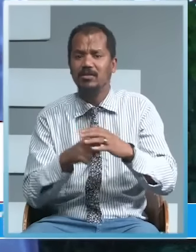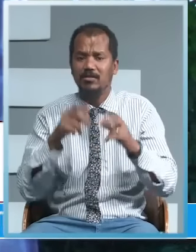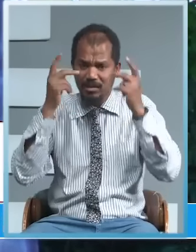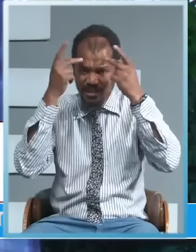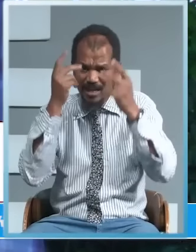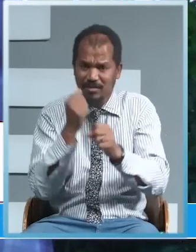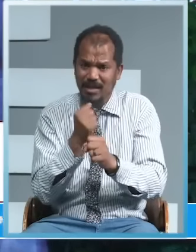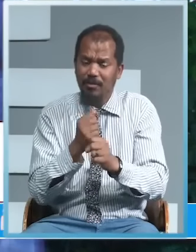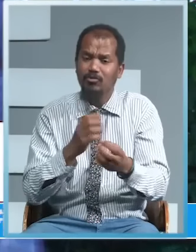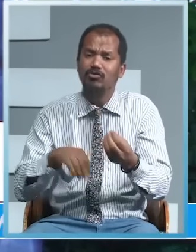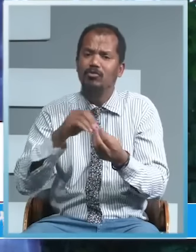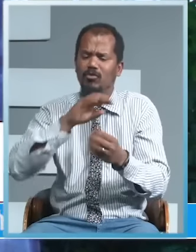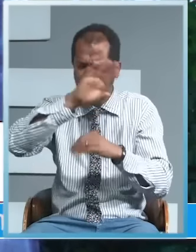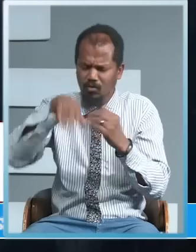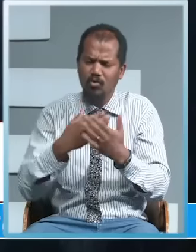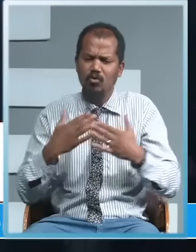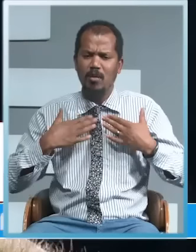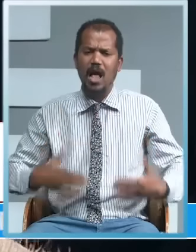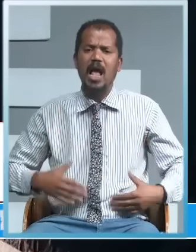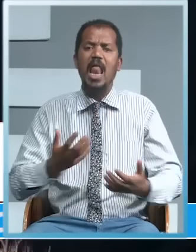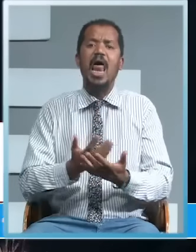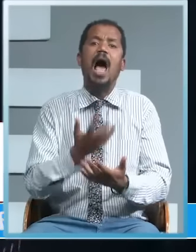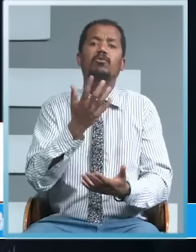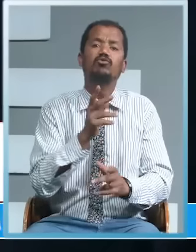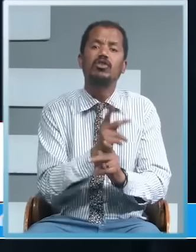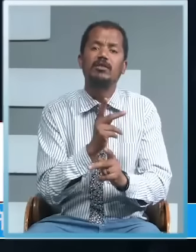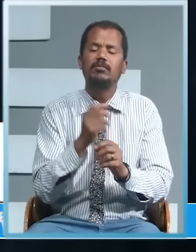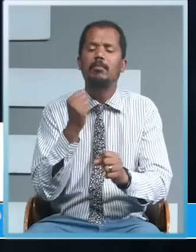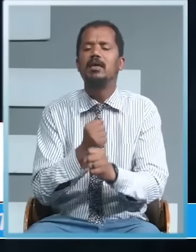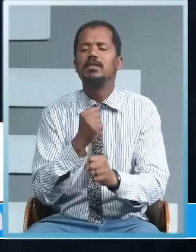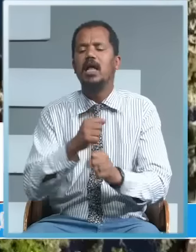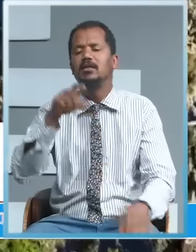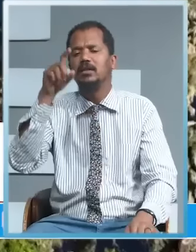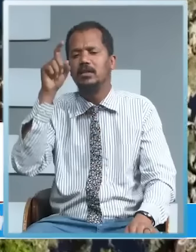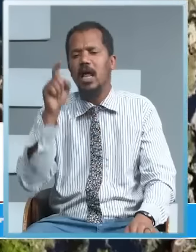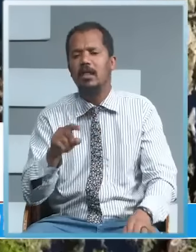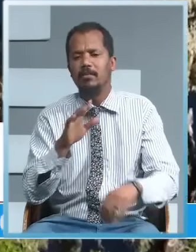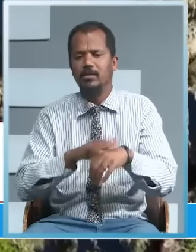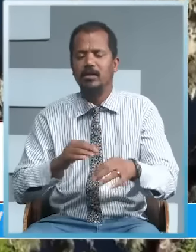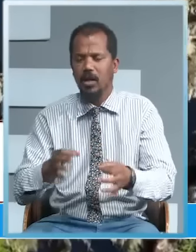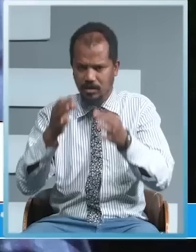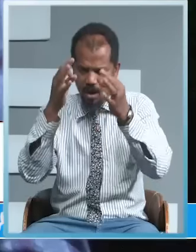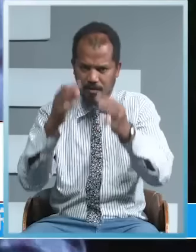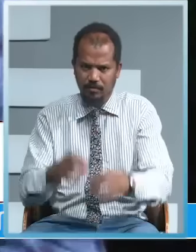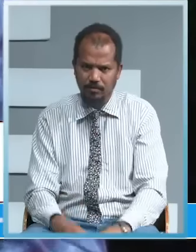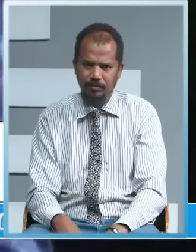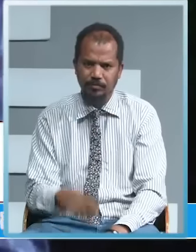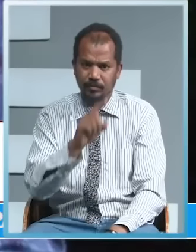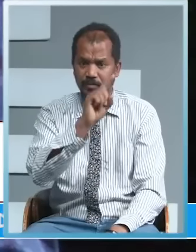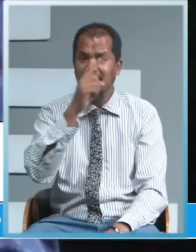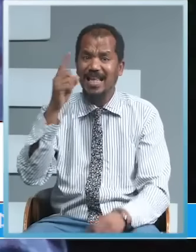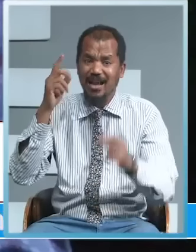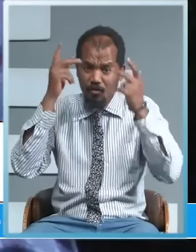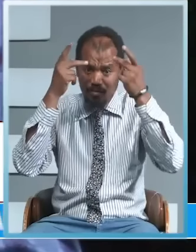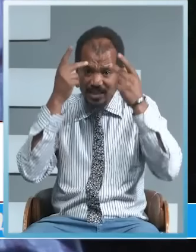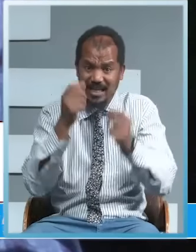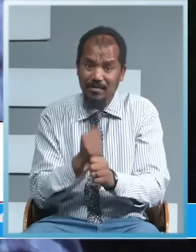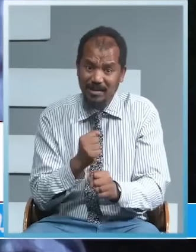መስሪያ ቤቶችን ጨምሮ ሁሉም አካል ሀብቱ እንዲጠበቅ መስራት እንዳለበት ጥሪ አስተላልፈዋል አንዳንዱ ሚኒስቴር መስሪያ